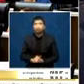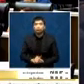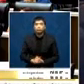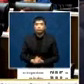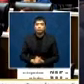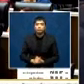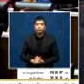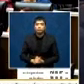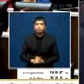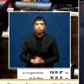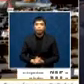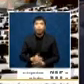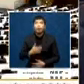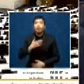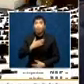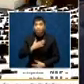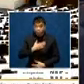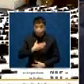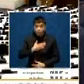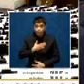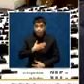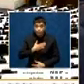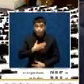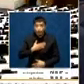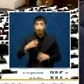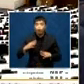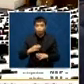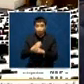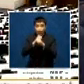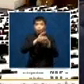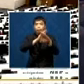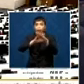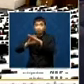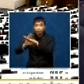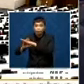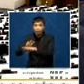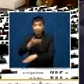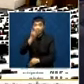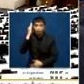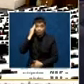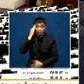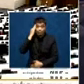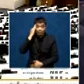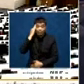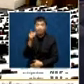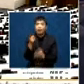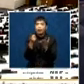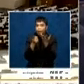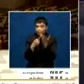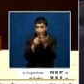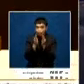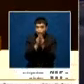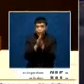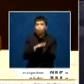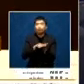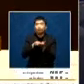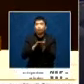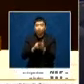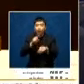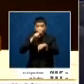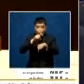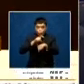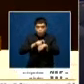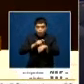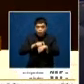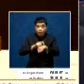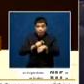งสูง เพราะว่ามันได้ตามนี้แล้วยังไงคุณก็แบบรีบพิจารณาวันนี้เลยนี่มันโจ่งแจ้งไปคือเขาต้องกกต.เละไปแล้วเนี่ยก็